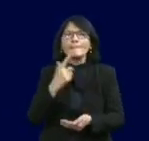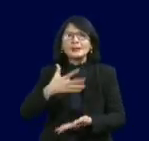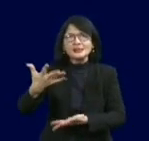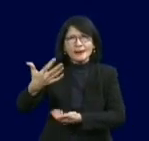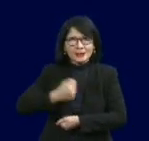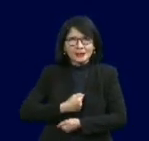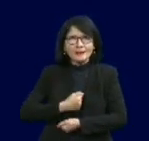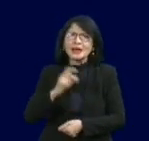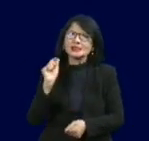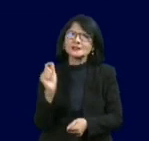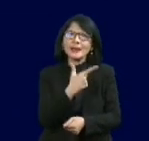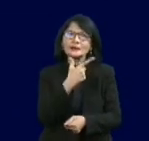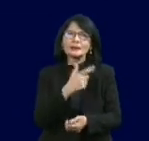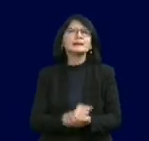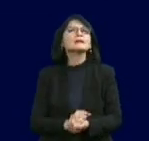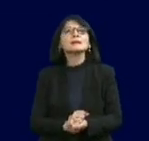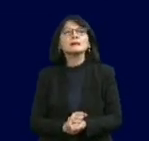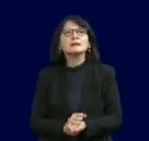cepat dan efisien.